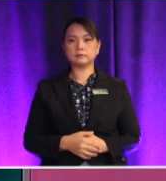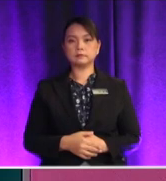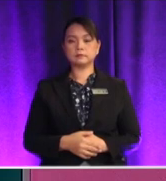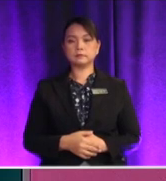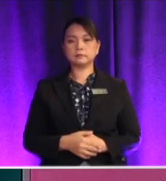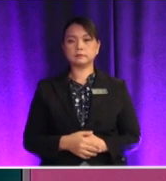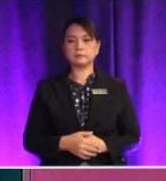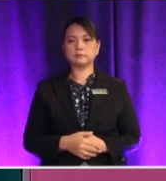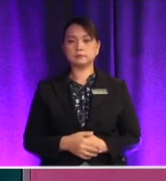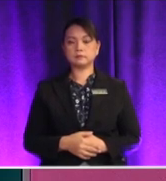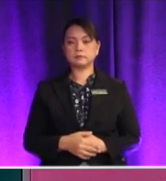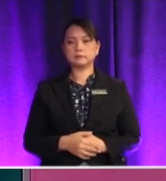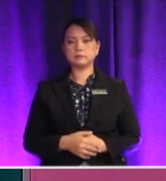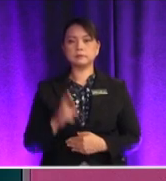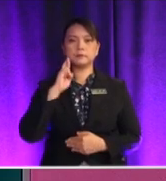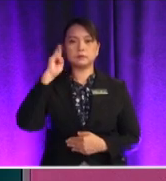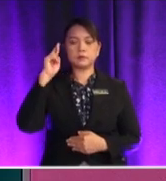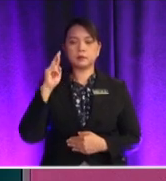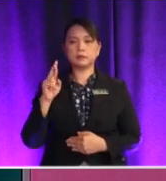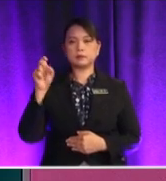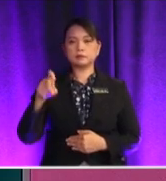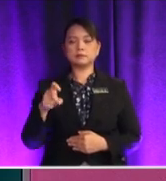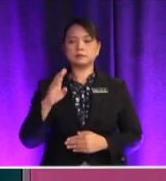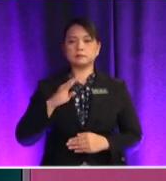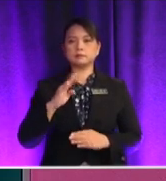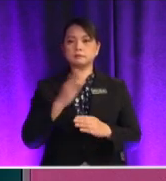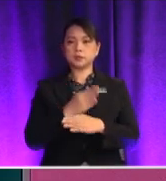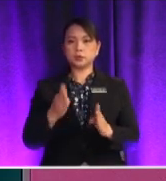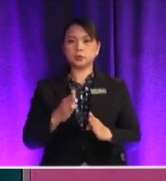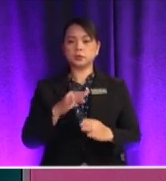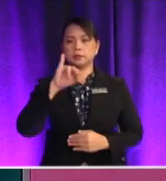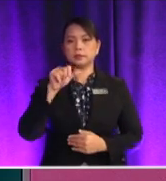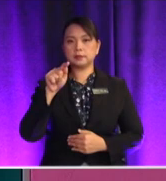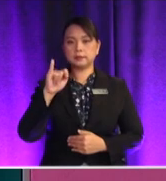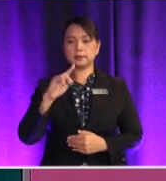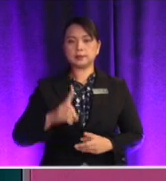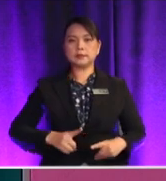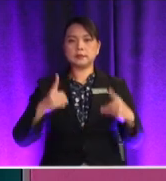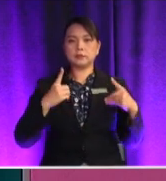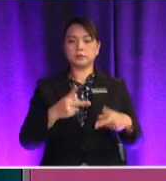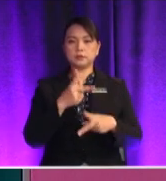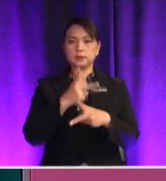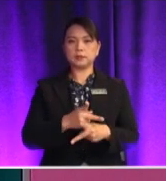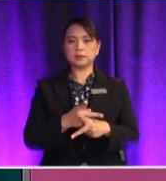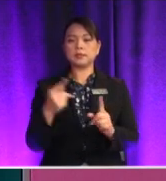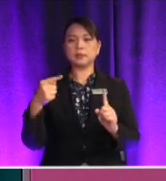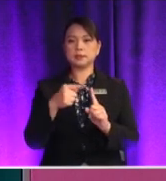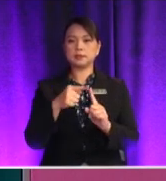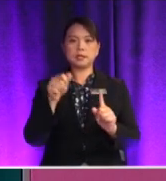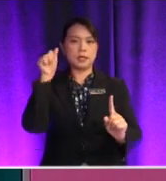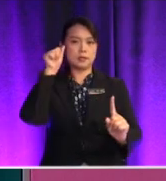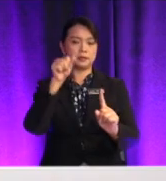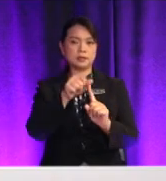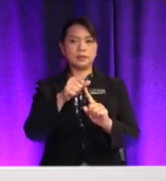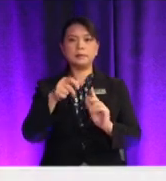Okay, seterusnya adalah remaja seharusnya membentuk jati diri dengan mengekalkan kebudayaan masyarakat ke arah pembangunan yang berterusan dengan